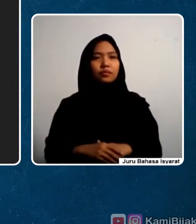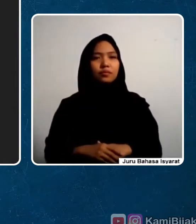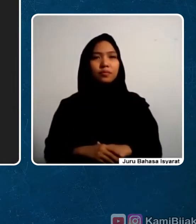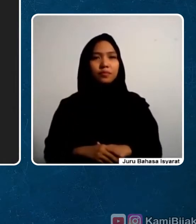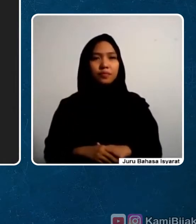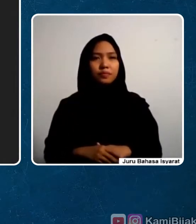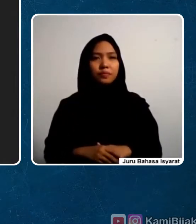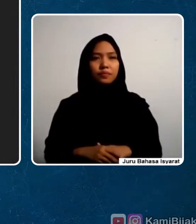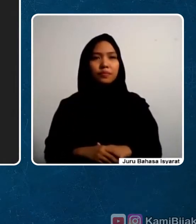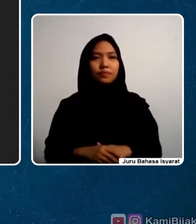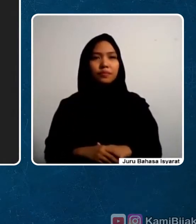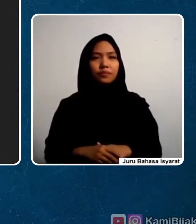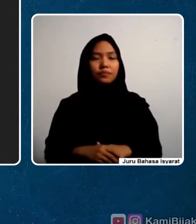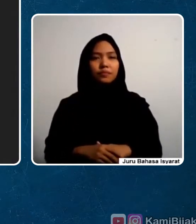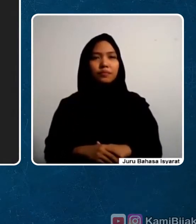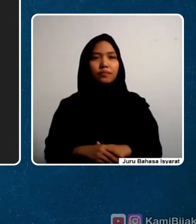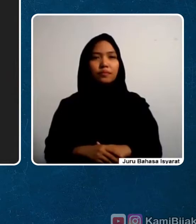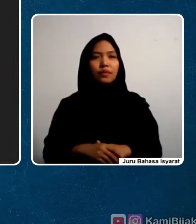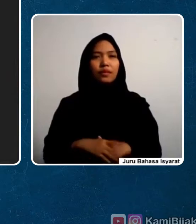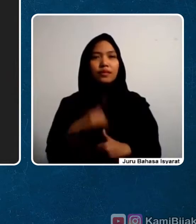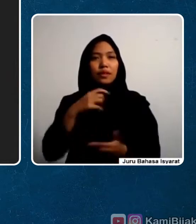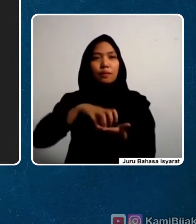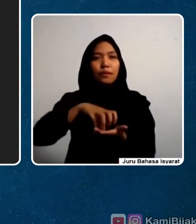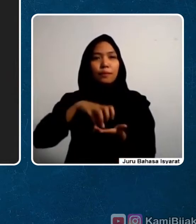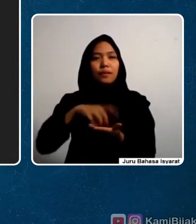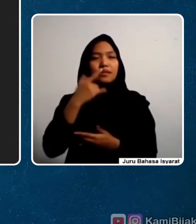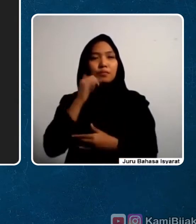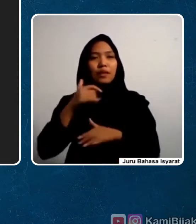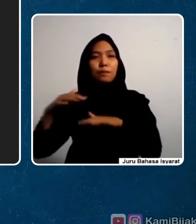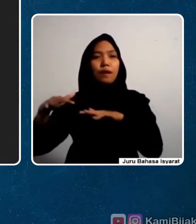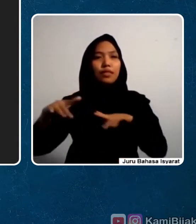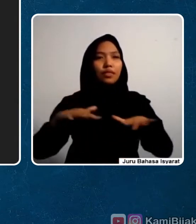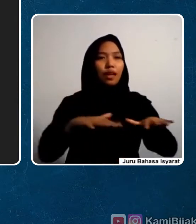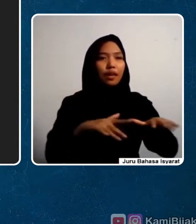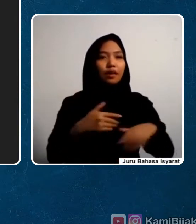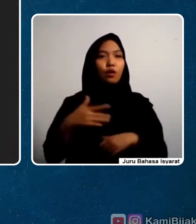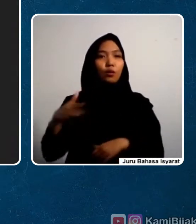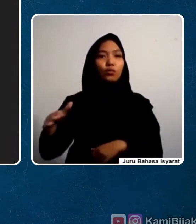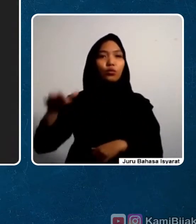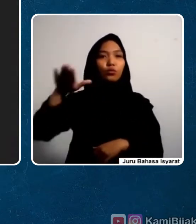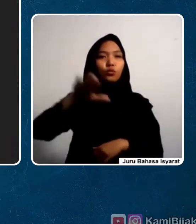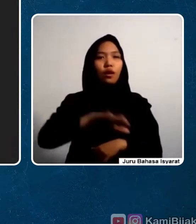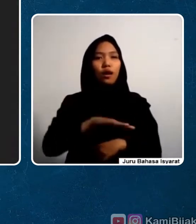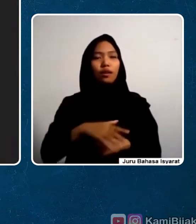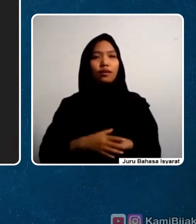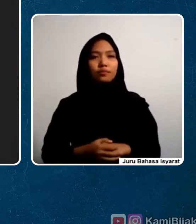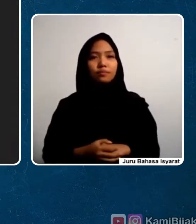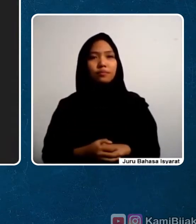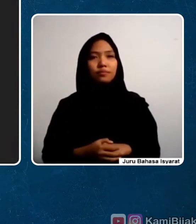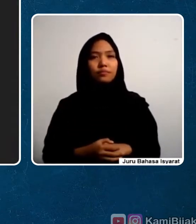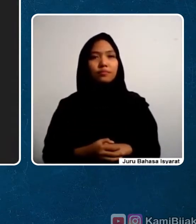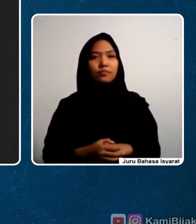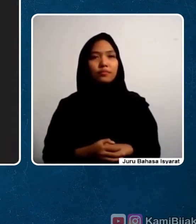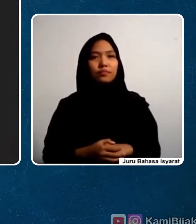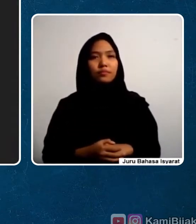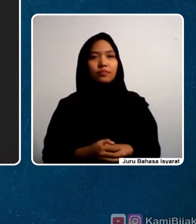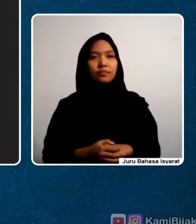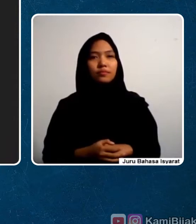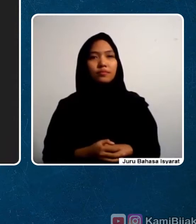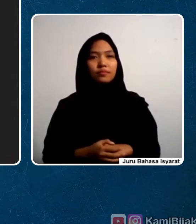Kita coba mengakses jalan sebisa semampu kita, walaupun di sana nanti kita